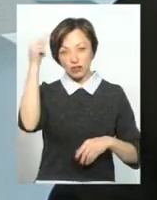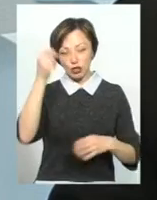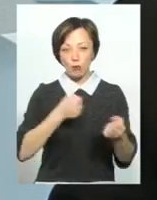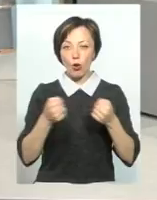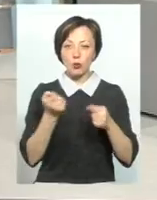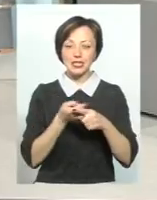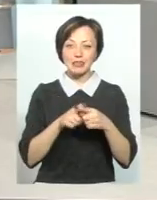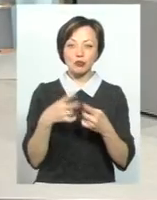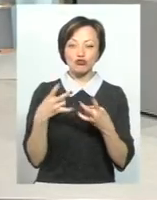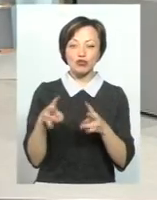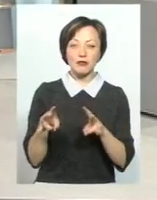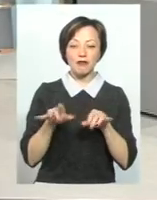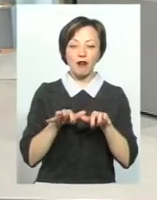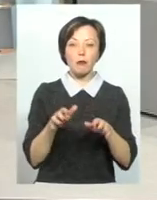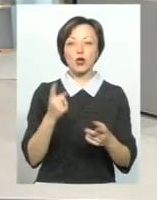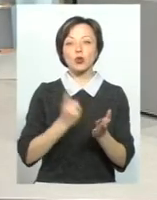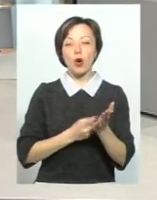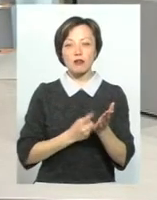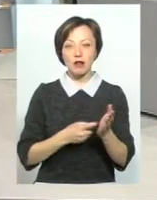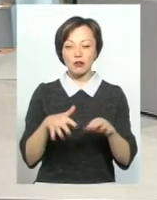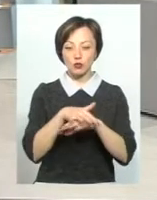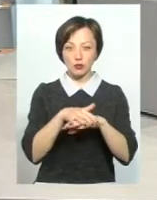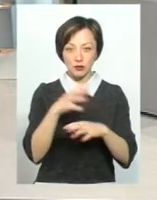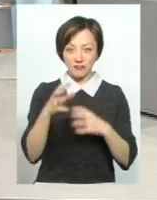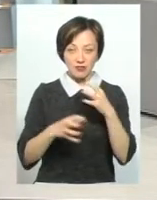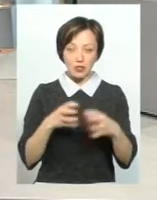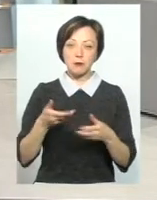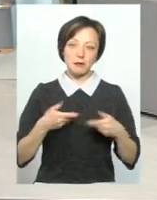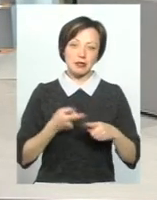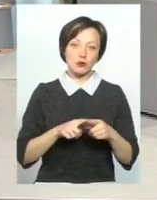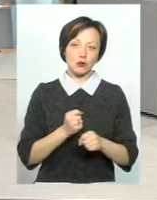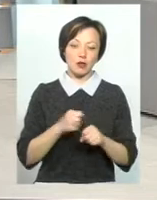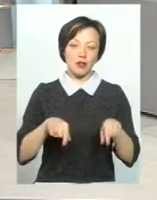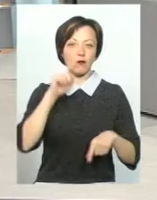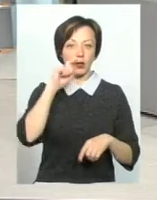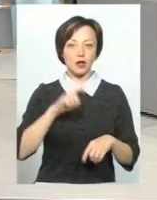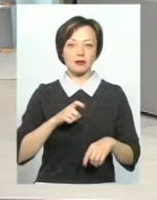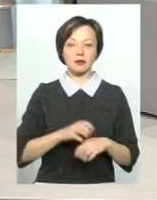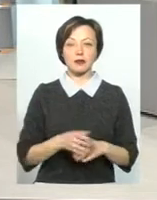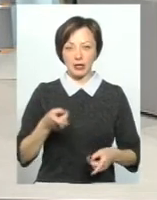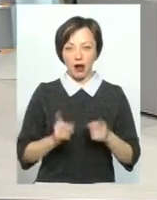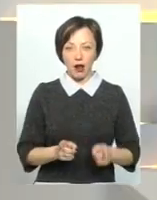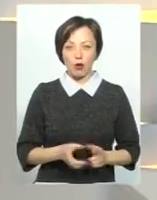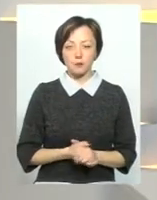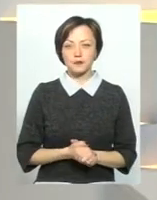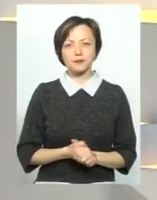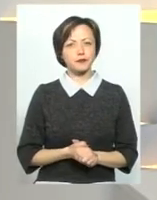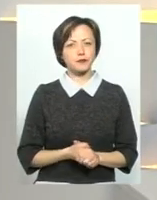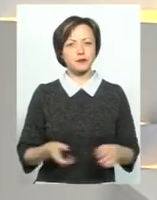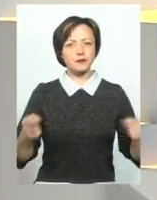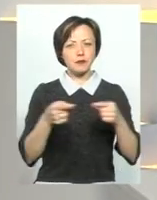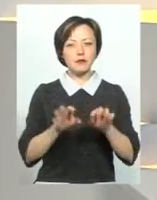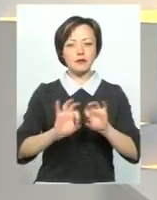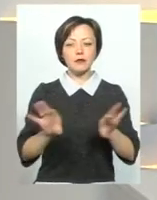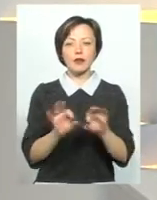цими шкідниками і доказали суспільству мировому, що ми це зробили в Україні дійсно реально. А де от конкретизуйте, будь